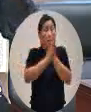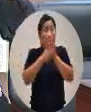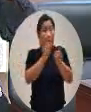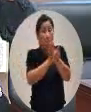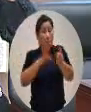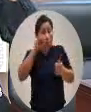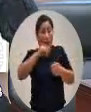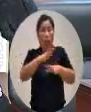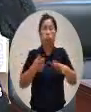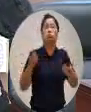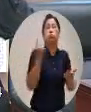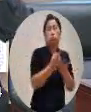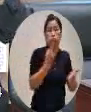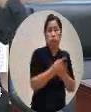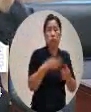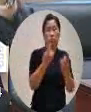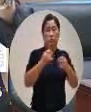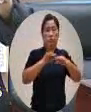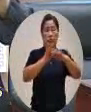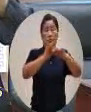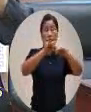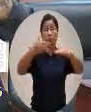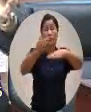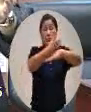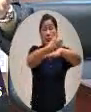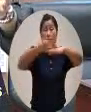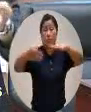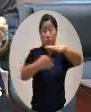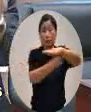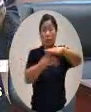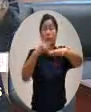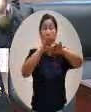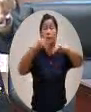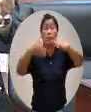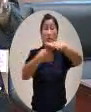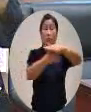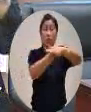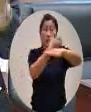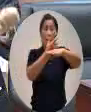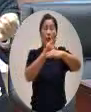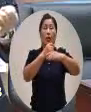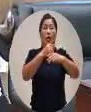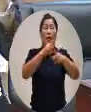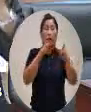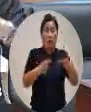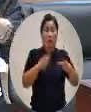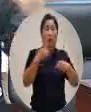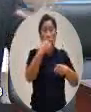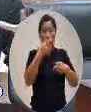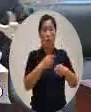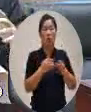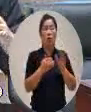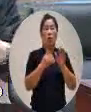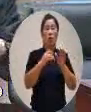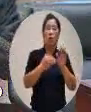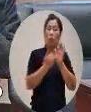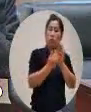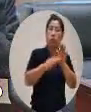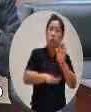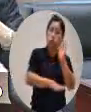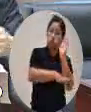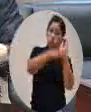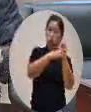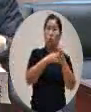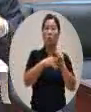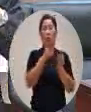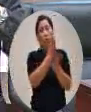包括這個那個港口包括防洪的包括致癌水的包括所有的東西這個層級